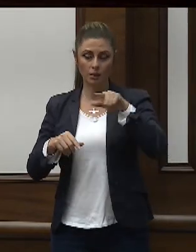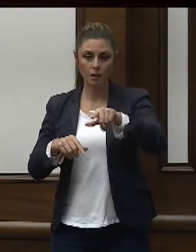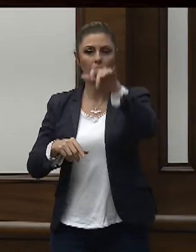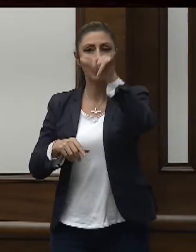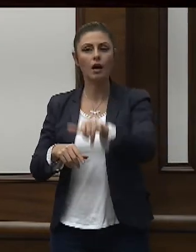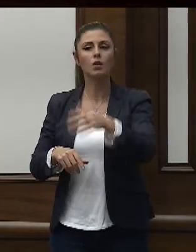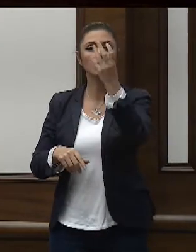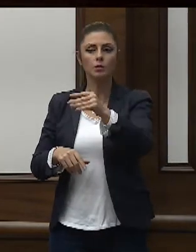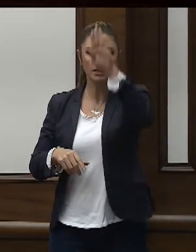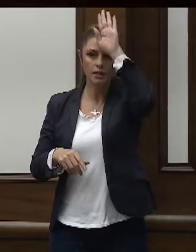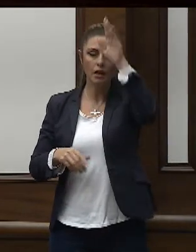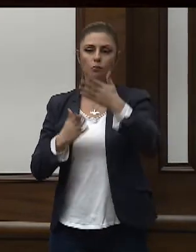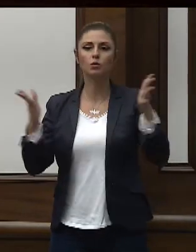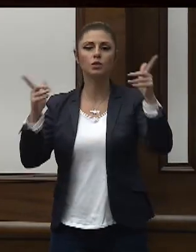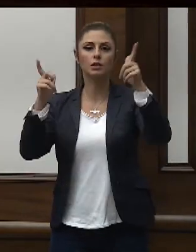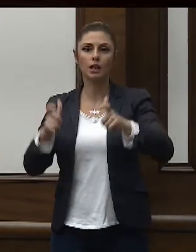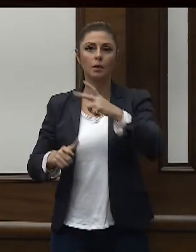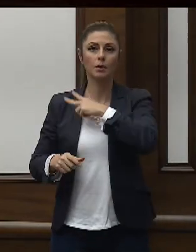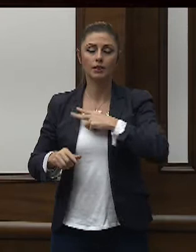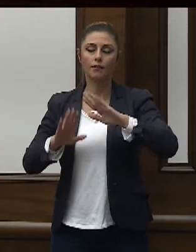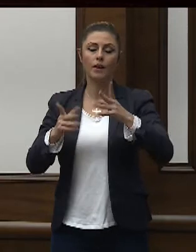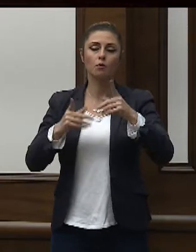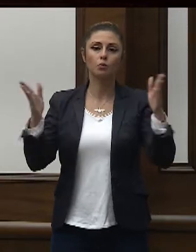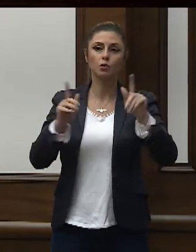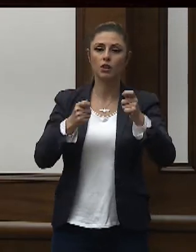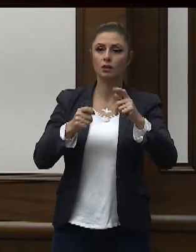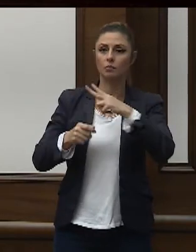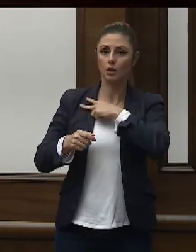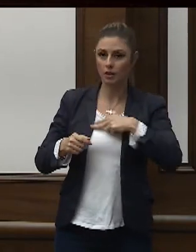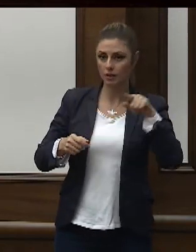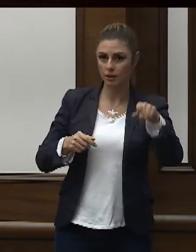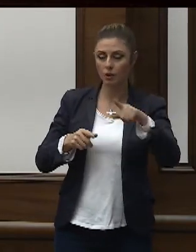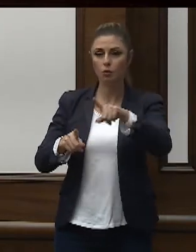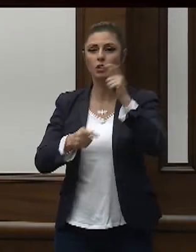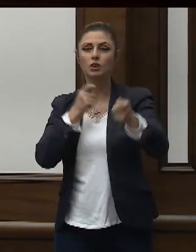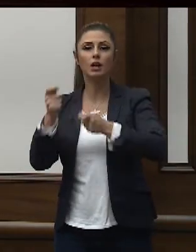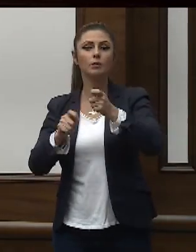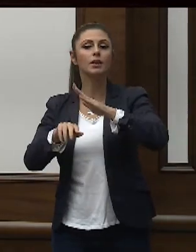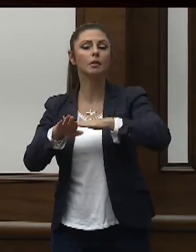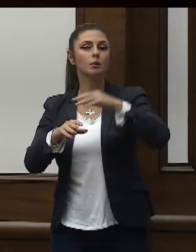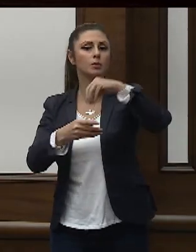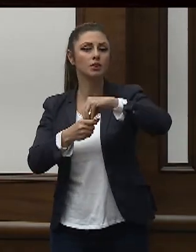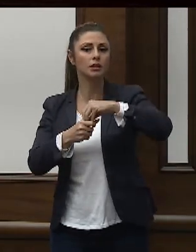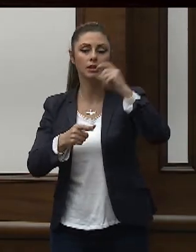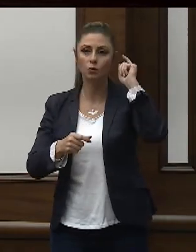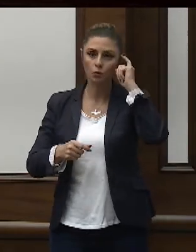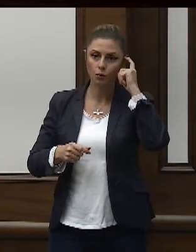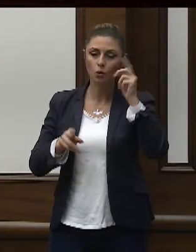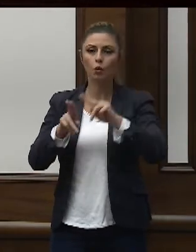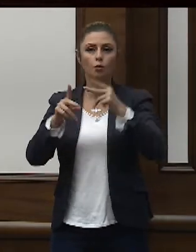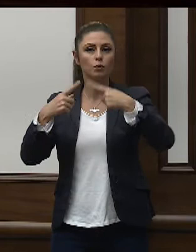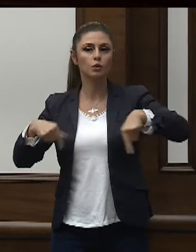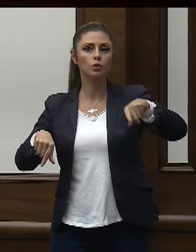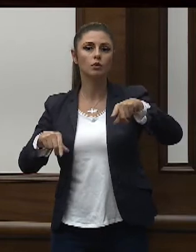amacıyla İstanbul Büyükşehir Belediyesi veya Büyükşehir Belediyesi tarafından gerekli kamulaştırma işlemlerinin yapılması şeklindeki görüşüyle komisyonumuzca